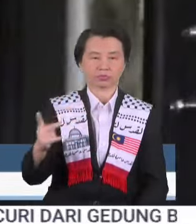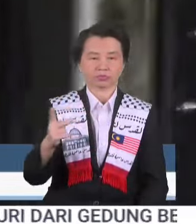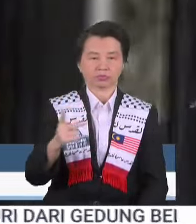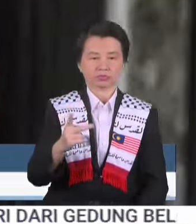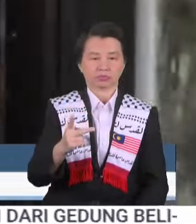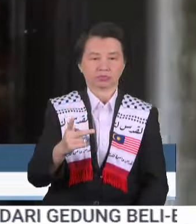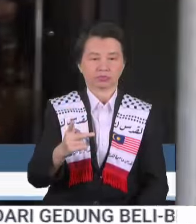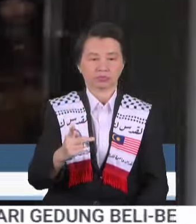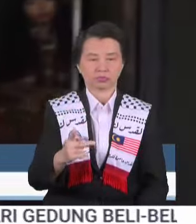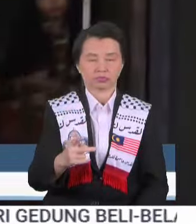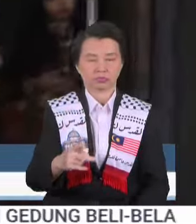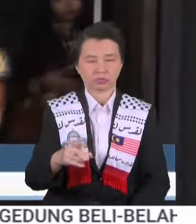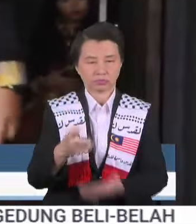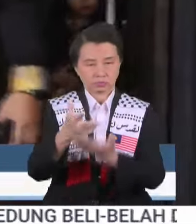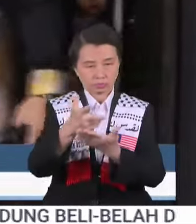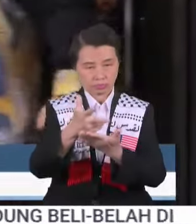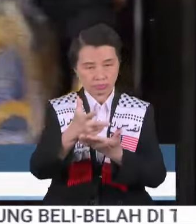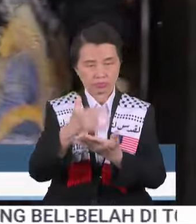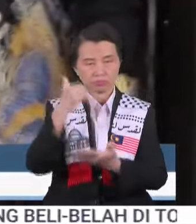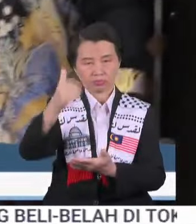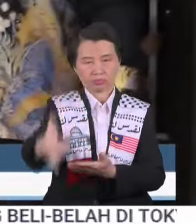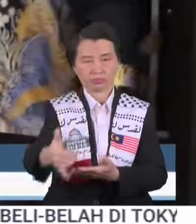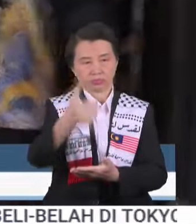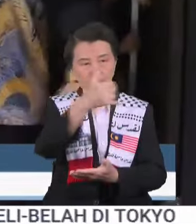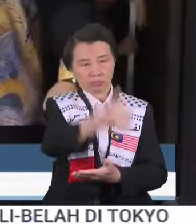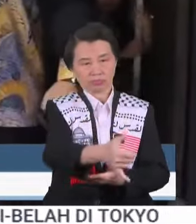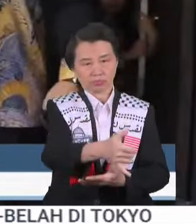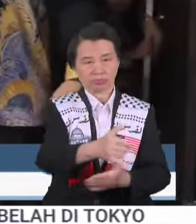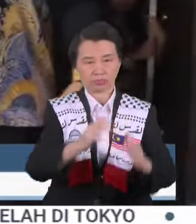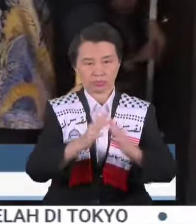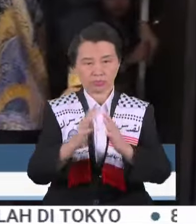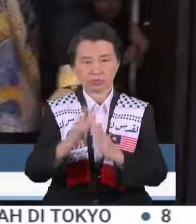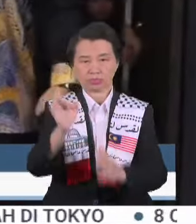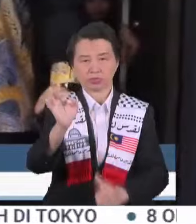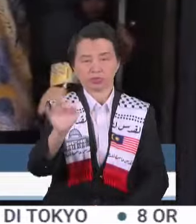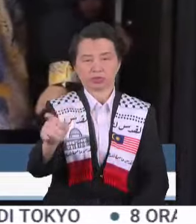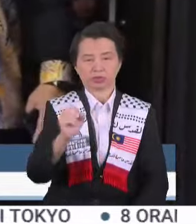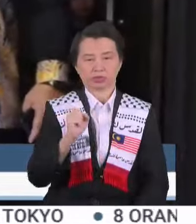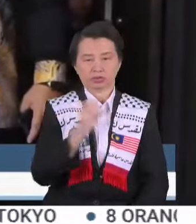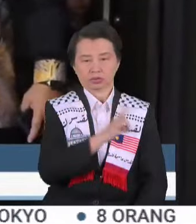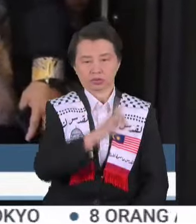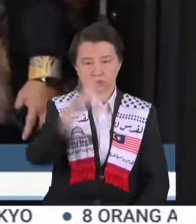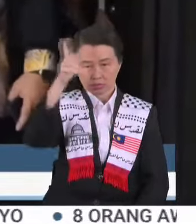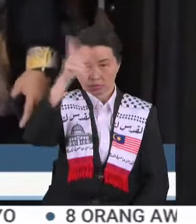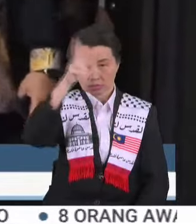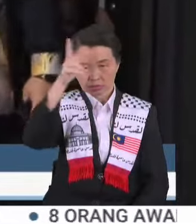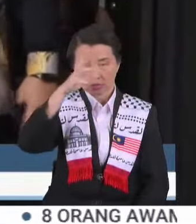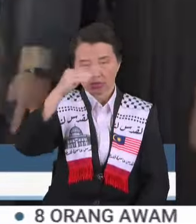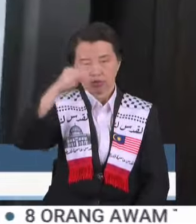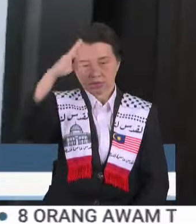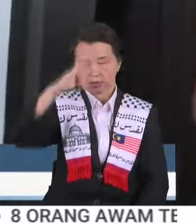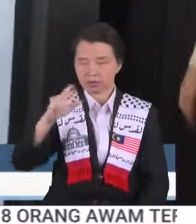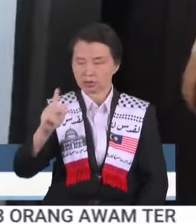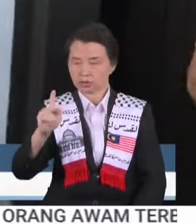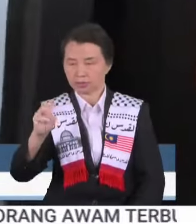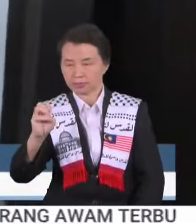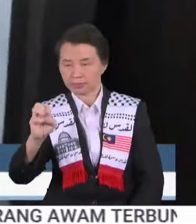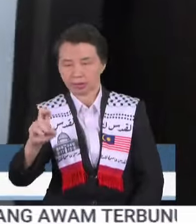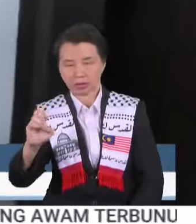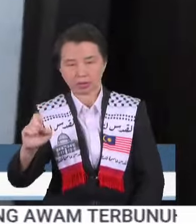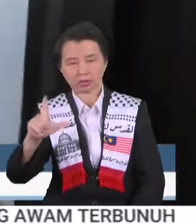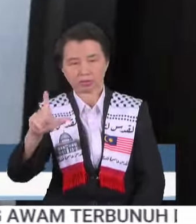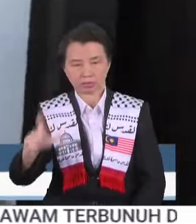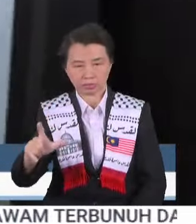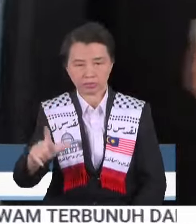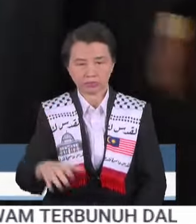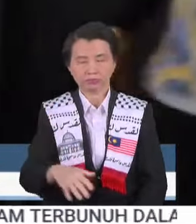Kenyalang merakam kemeriahan sambutan kunjung-mengunjung di kediaman seorang kaki tangan kerajaan, Abang Kamarul Zaman, Abang Abdul